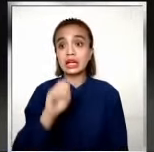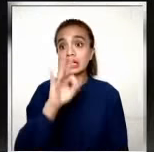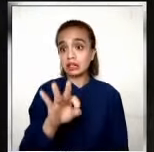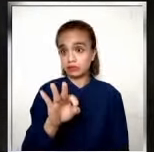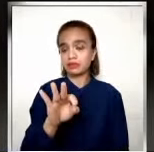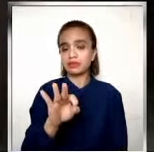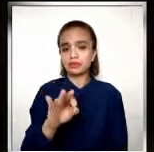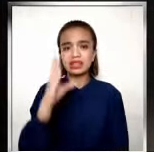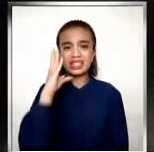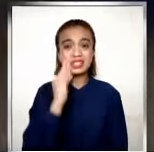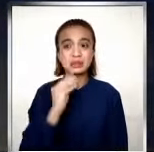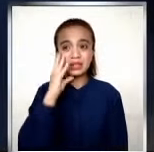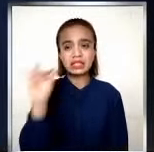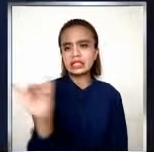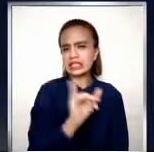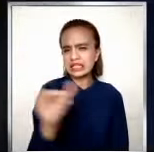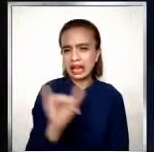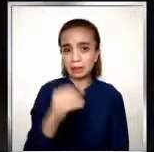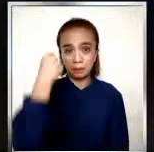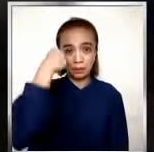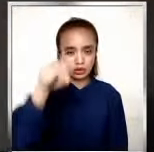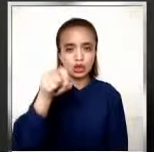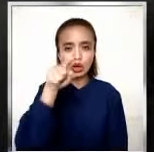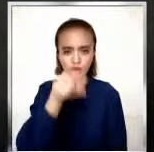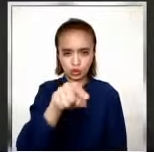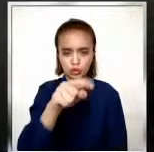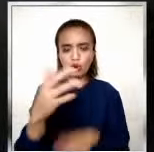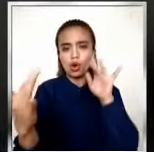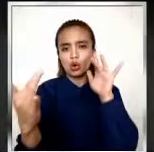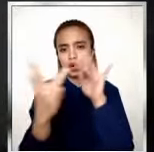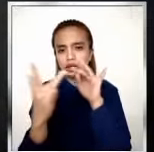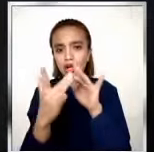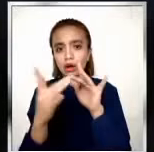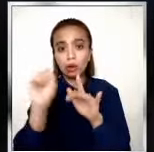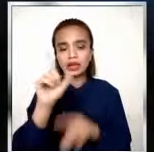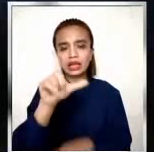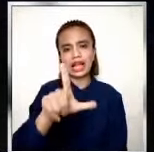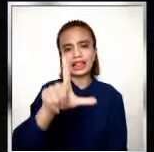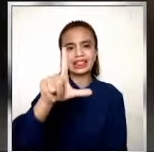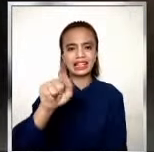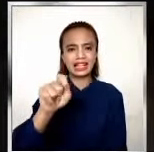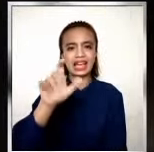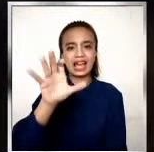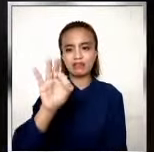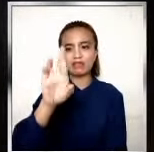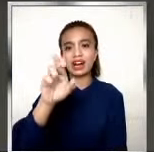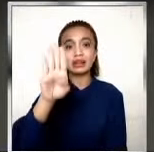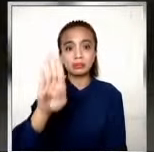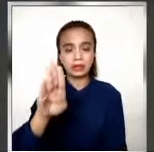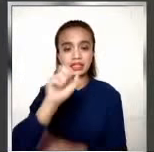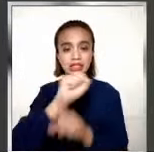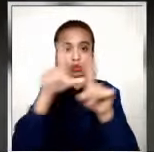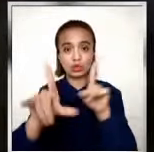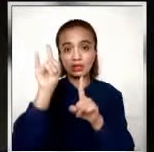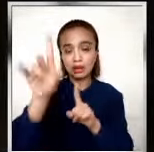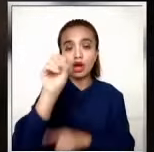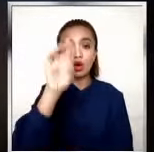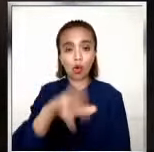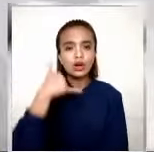paglabag, makipag-ugnayan lang kayo sa social media account ng LTFRB o tumawag sa kanilang hotline.